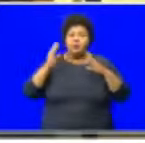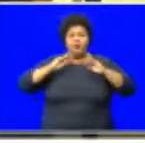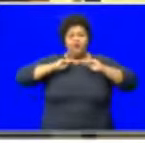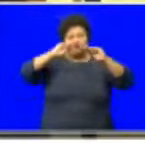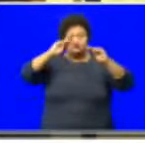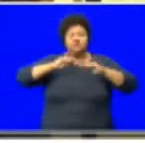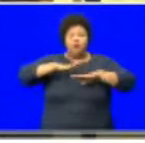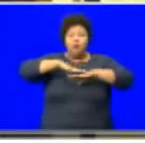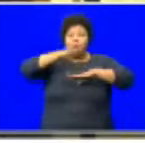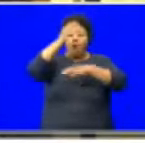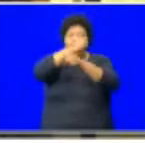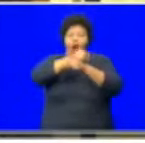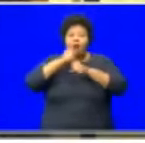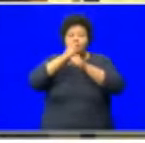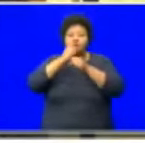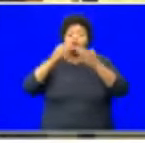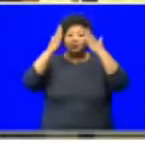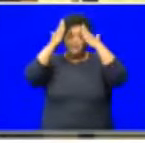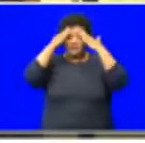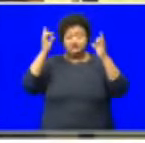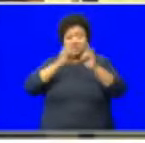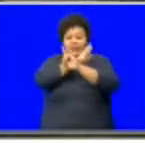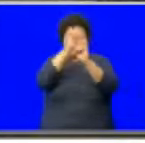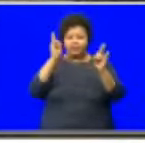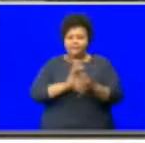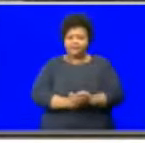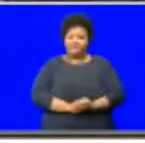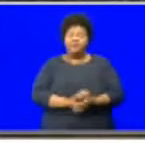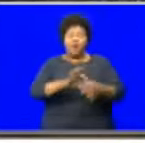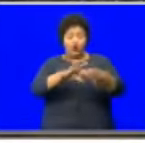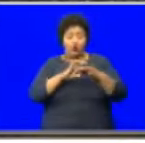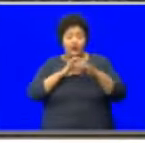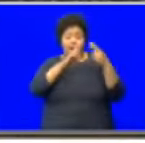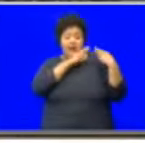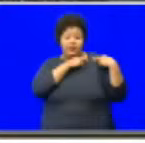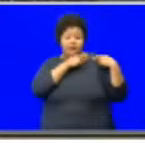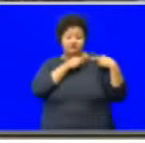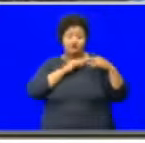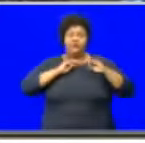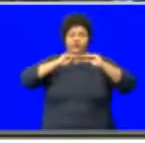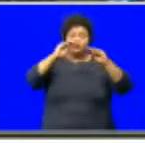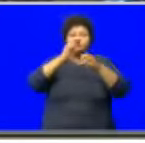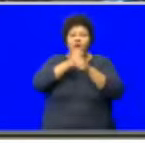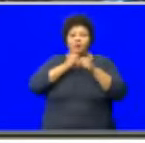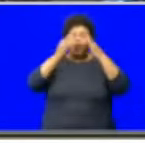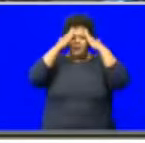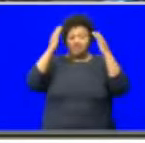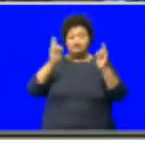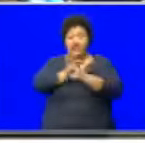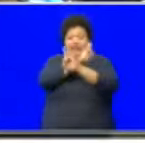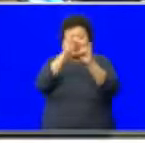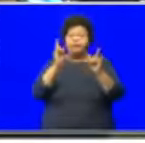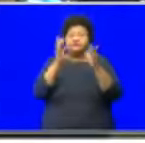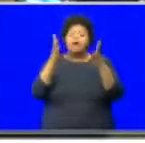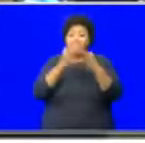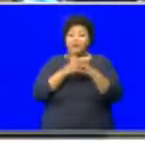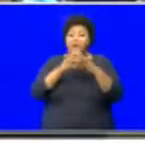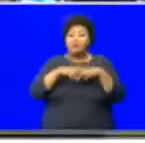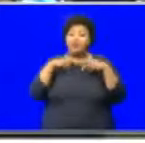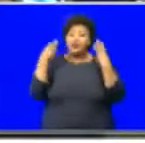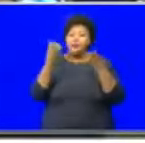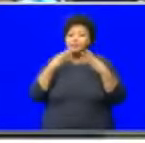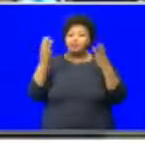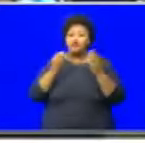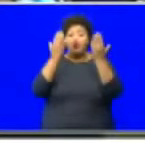Inhlangano lebuke tindzaba tekweluleka ngetengcondvo iTransitions ihlanganyele nesive lesingephansi kwemphakathi